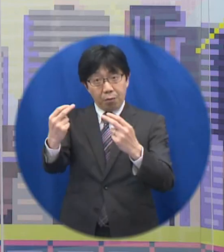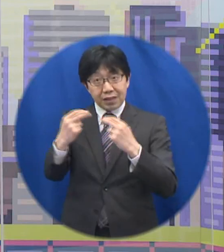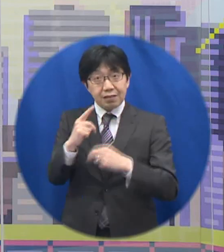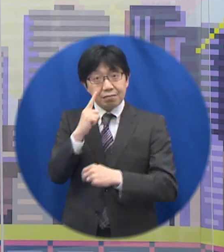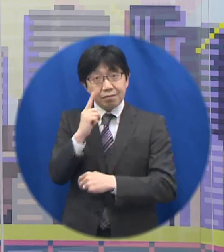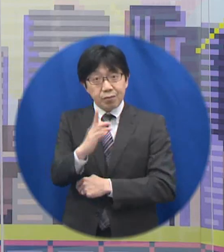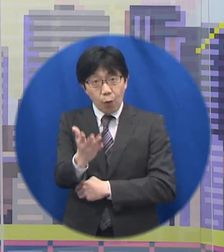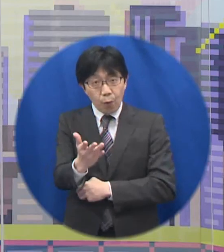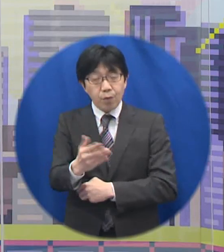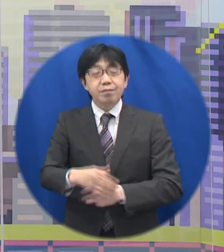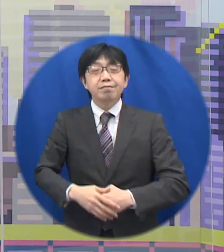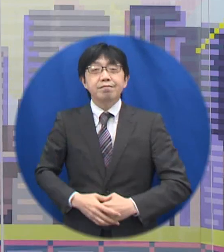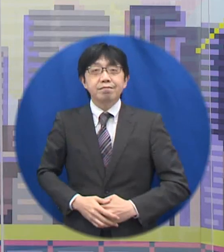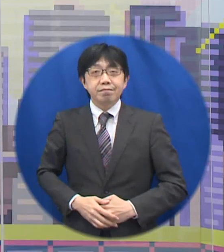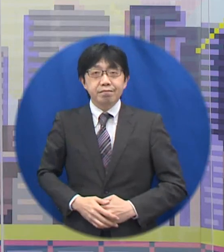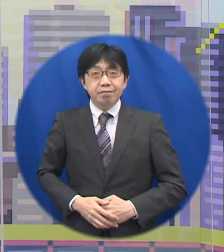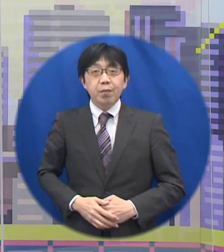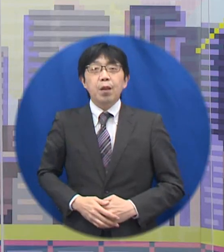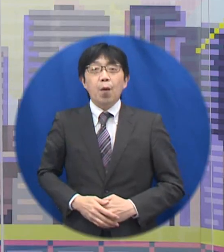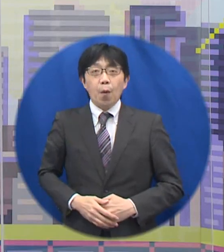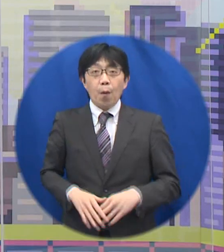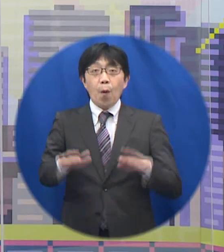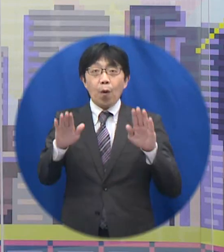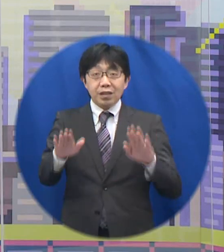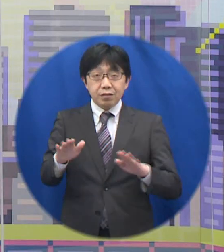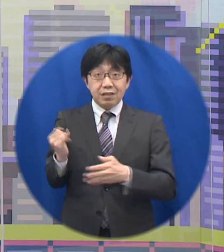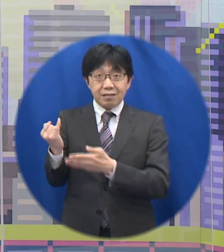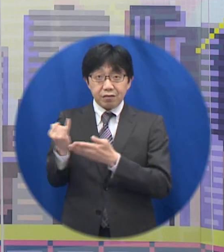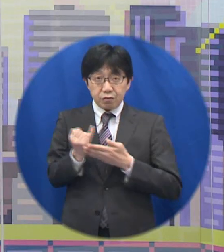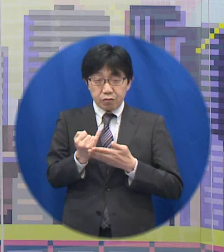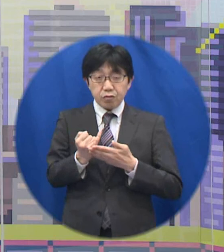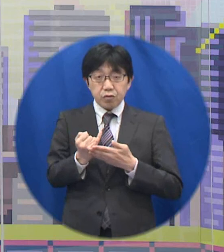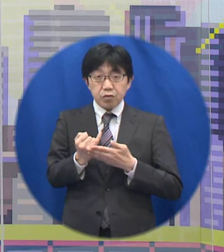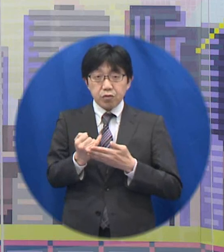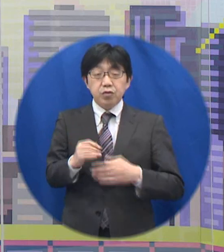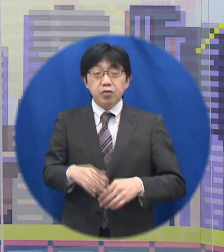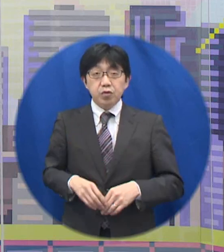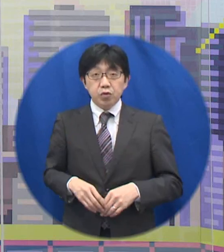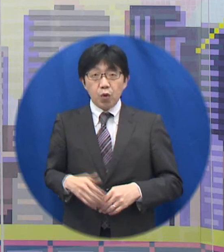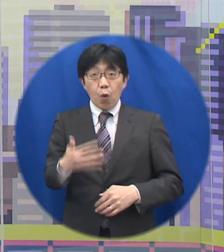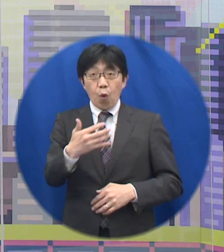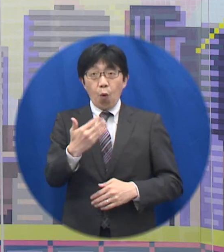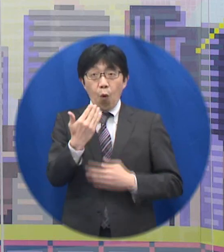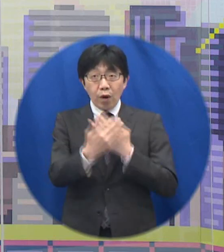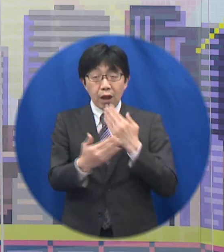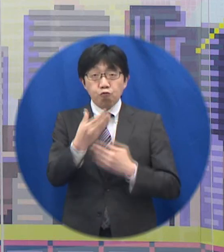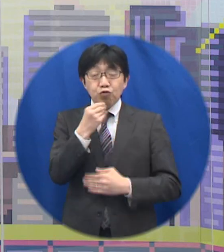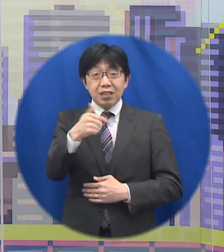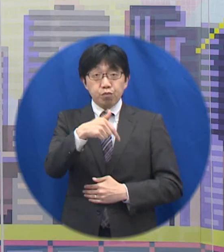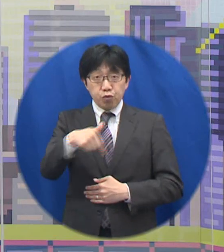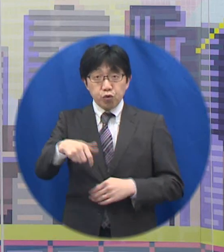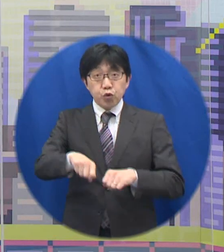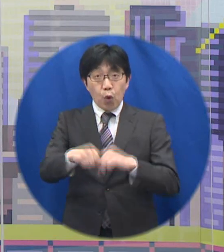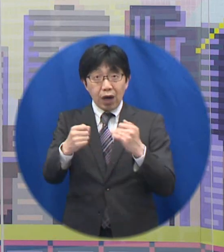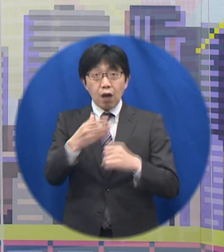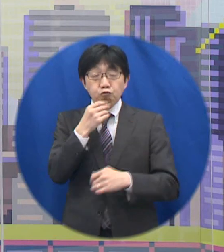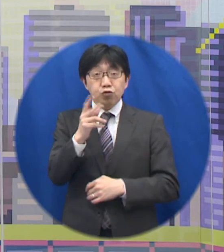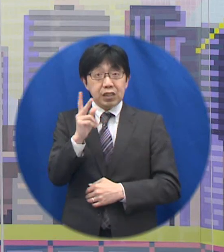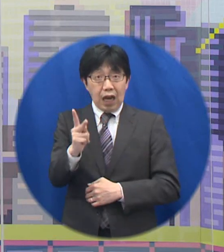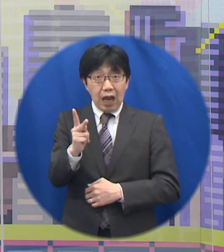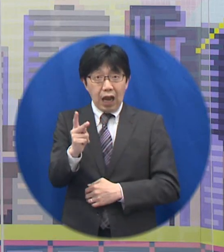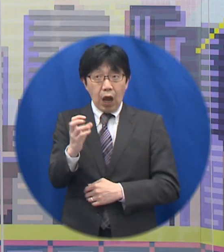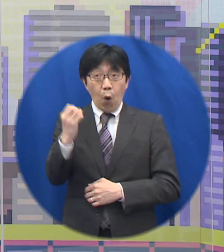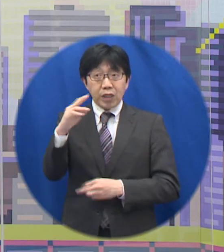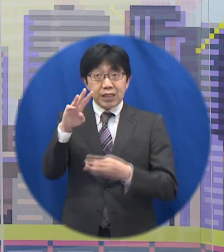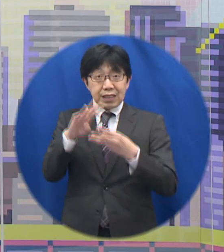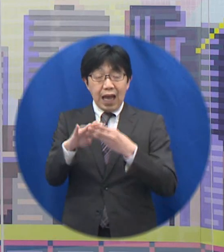か。 本日のゲストは保健福祉部障害福祉課から